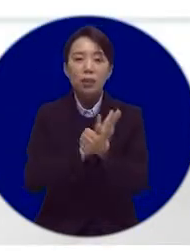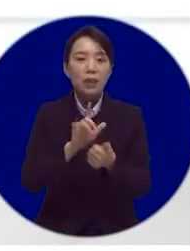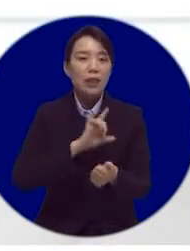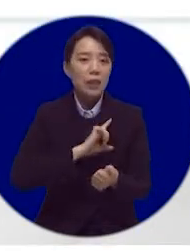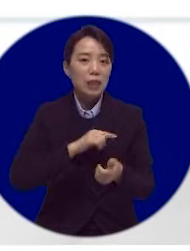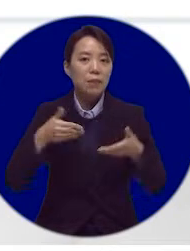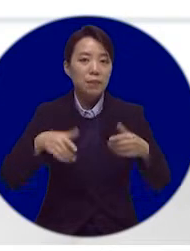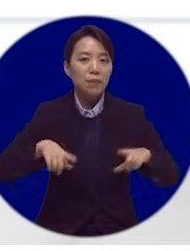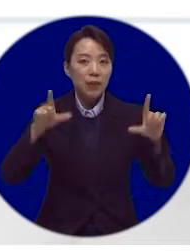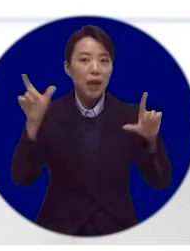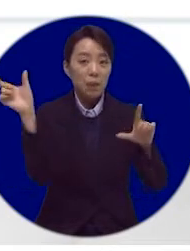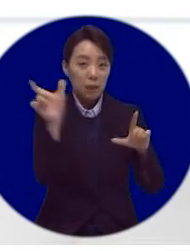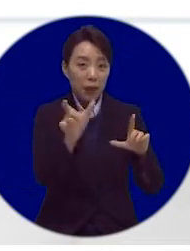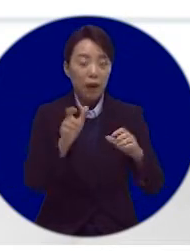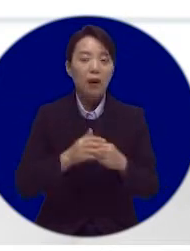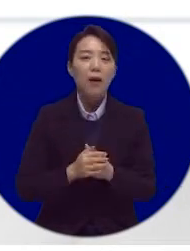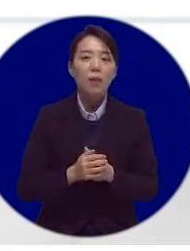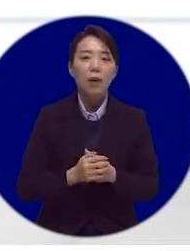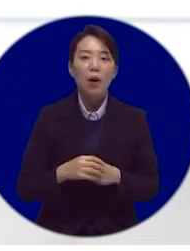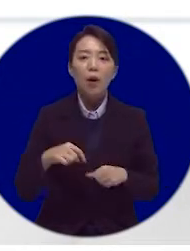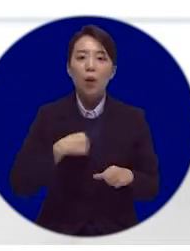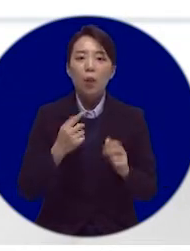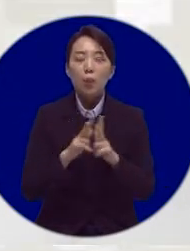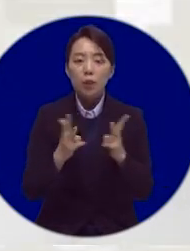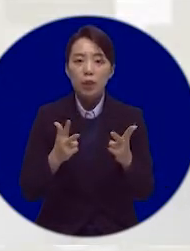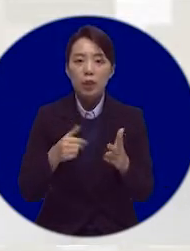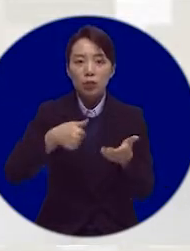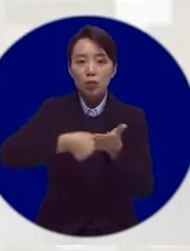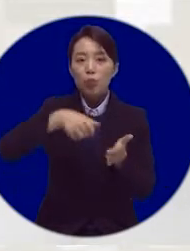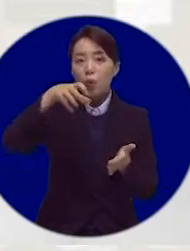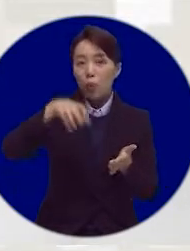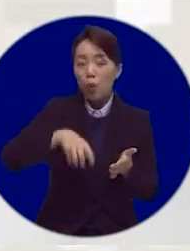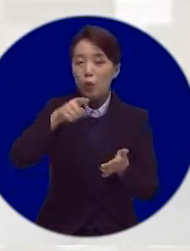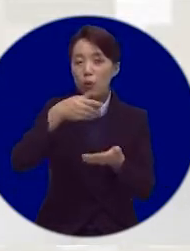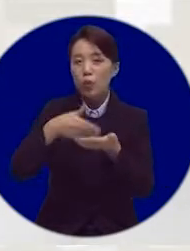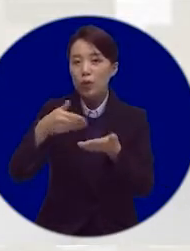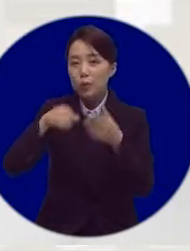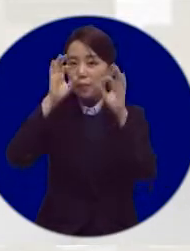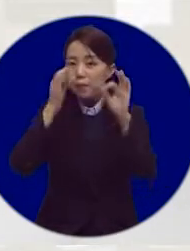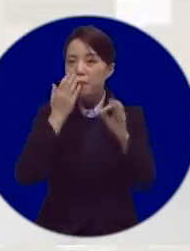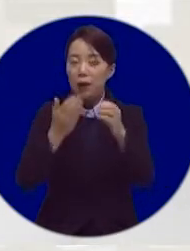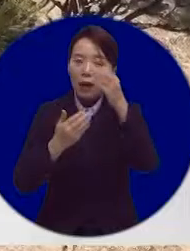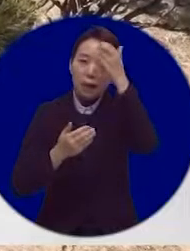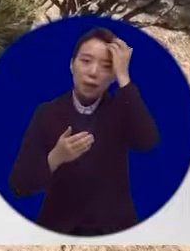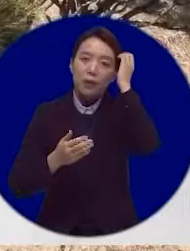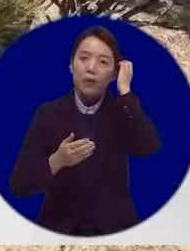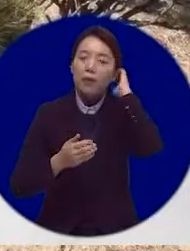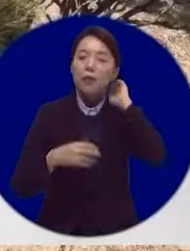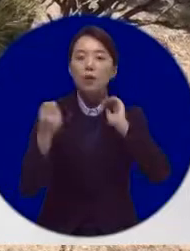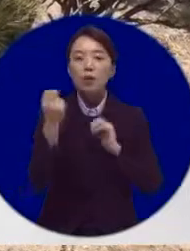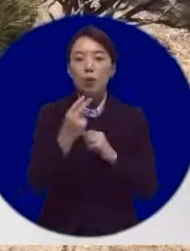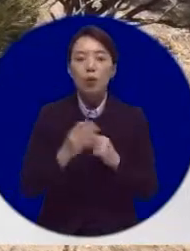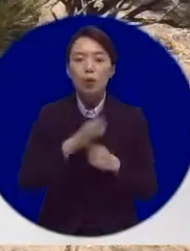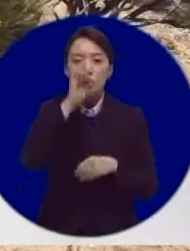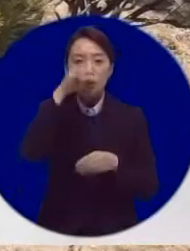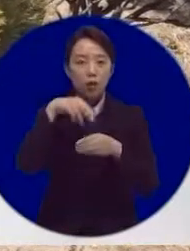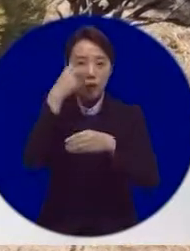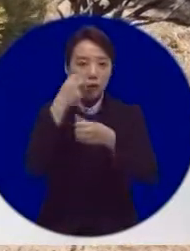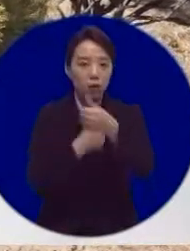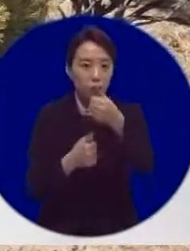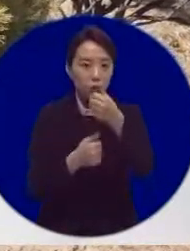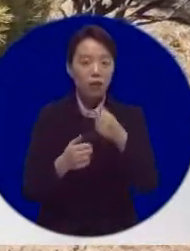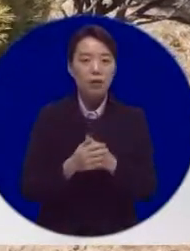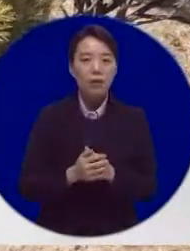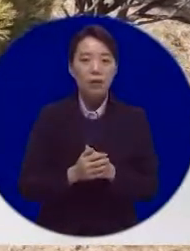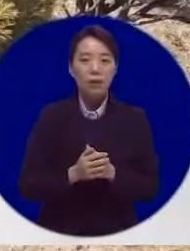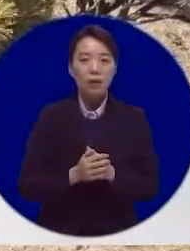이름과 생년월일을 입력하면 본인의 투표소와 약도를 확인할 수 있습니다. 한편